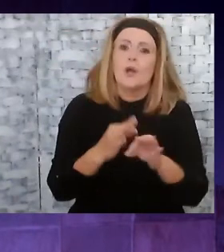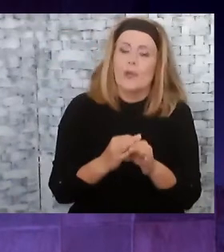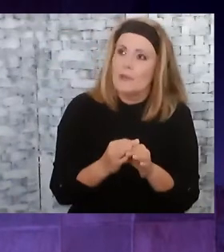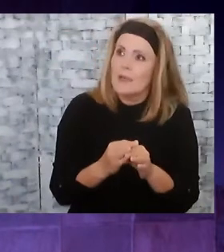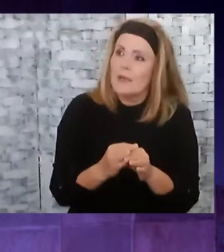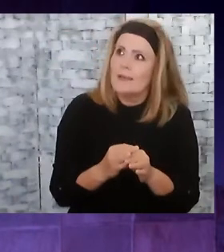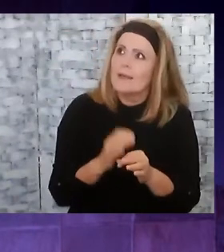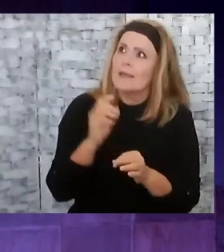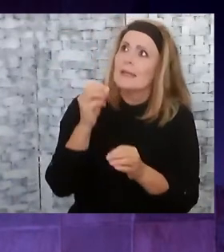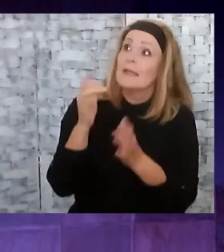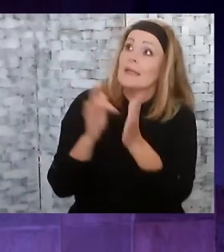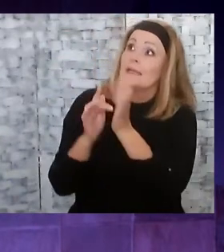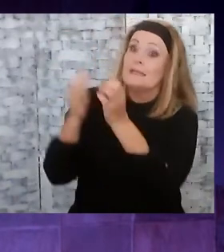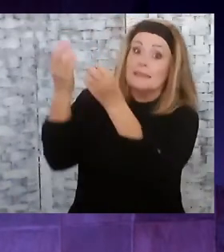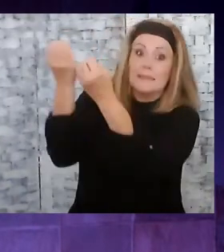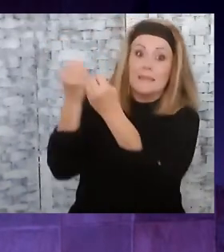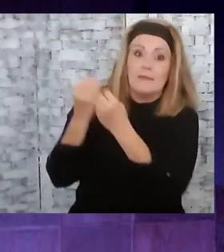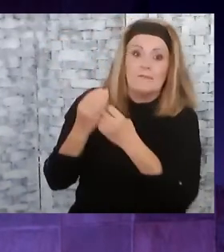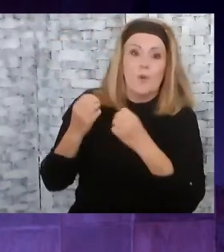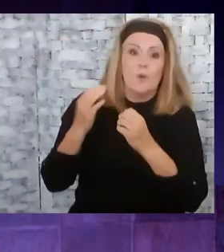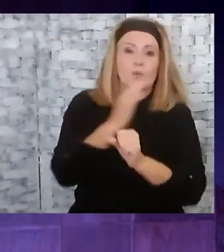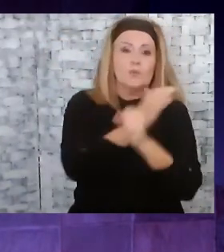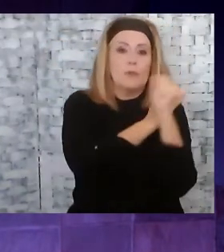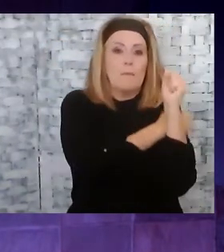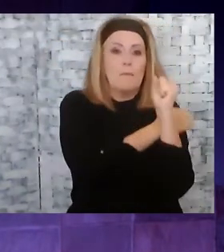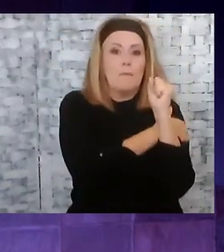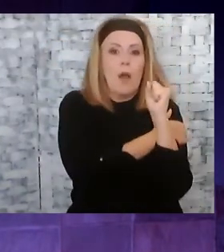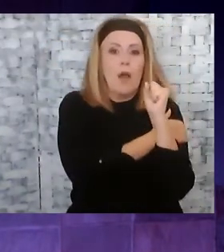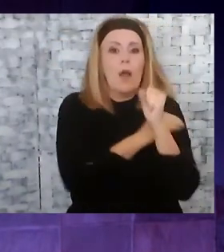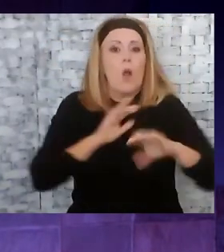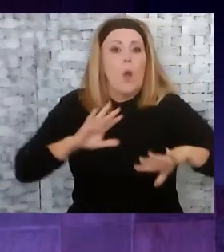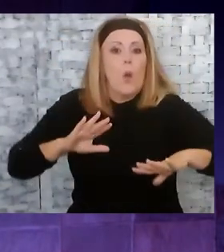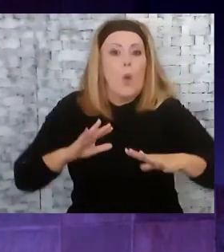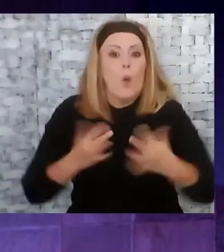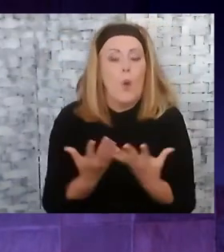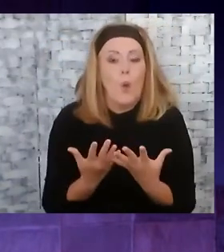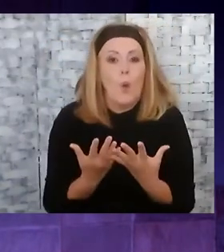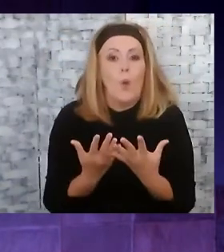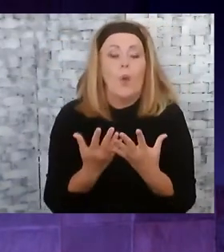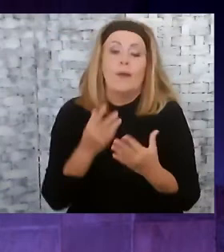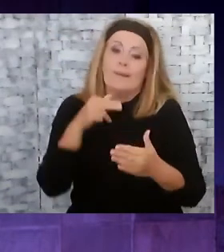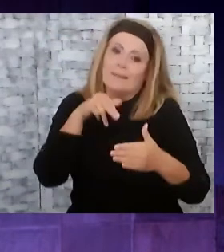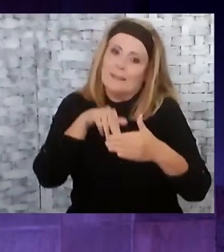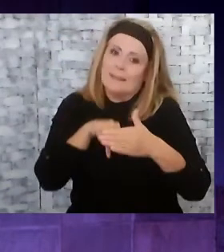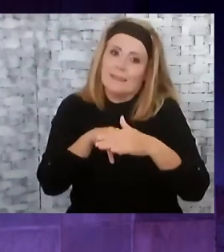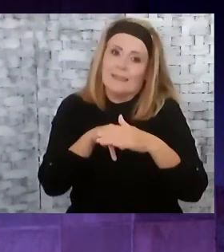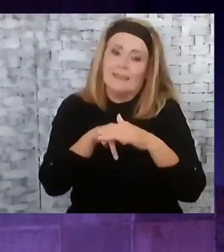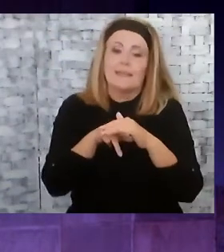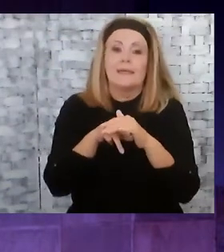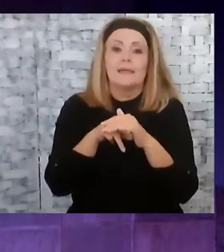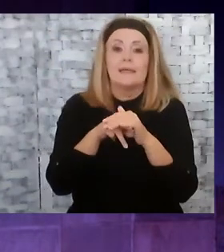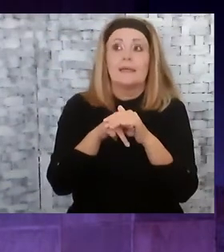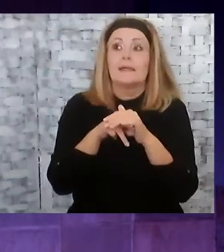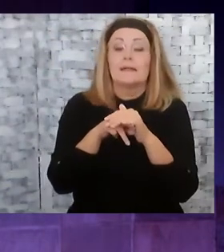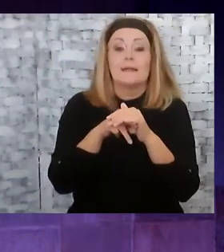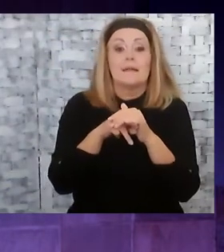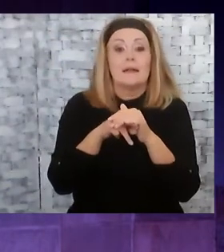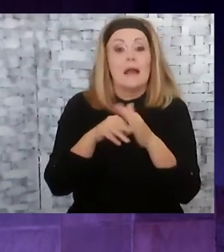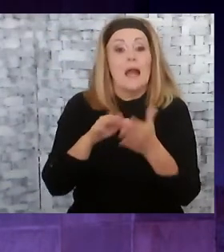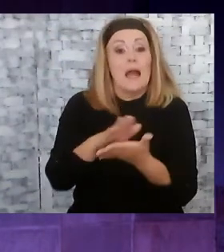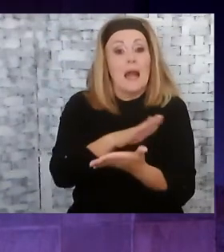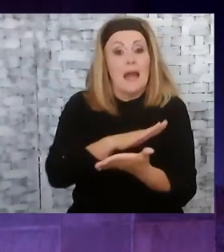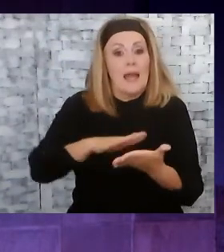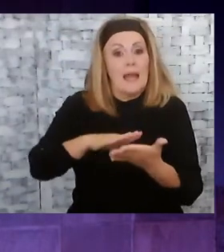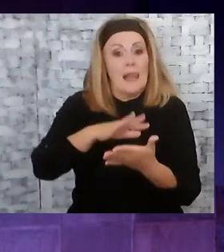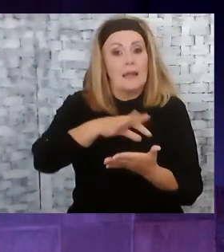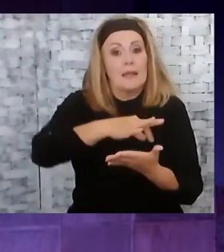dit deur die Heilige Gees. So kom ons luister na die videoklip, en jy gaan mooi moet luister, want die man praat Engels, en hy praat vinnig,